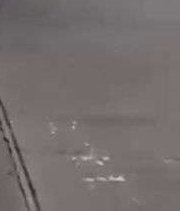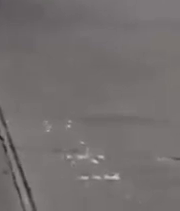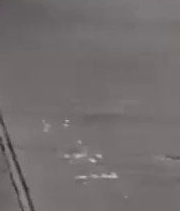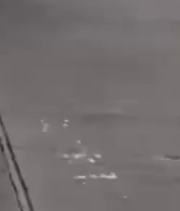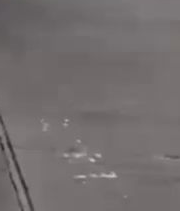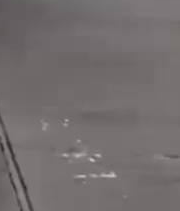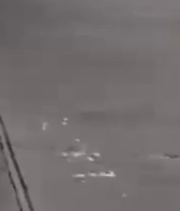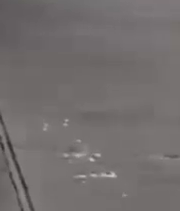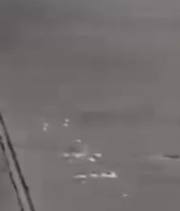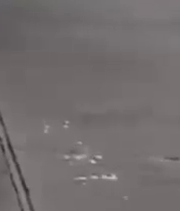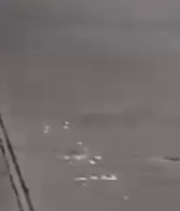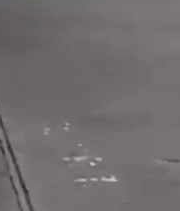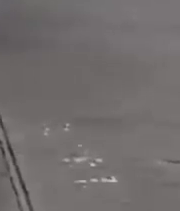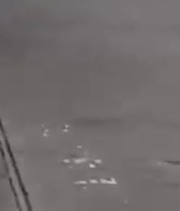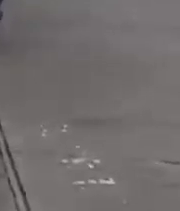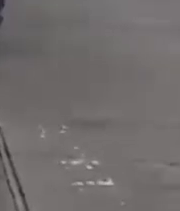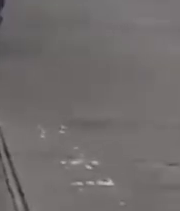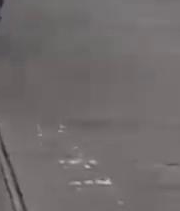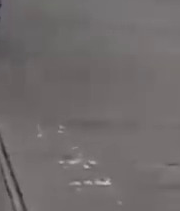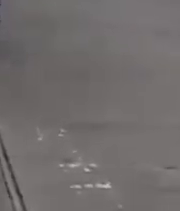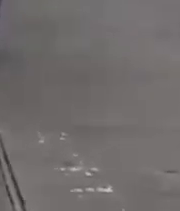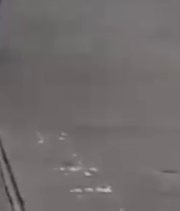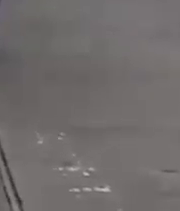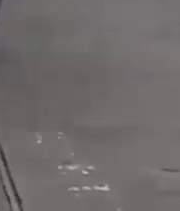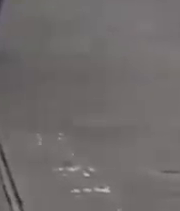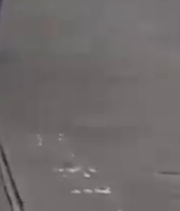กันไข้หวัดใหญ่เพื่อถวายเป็นพระราชกุศลด้วย